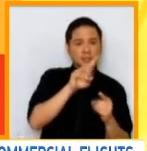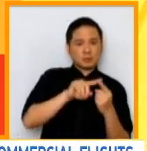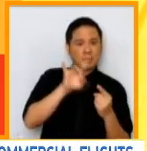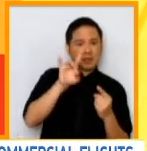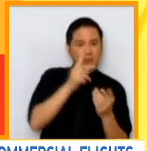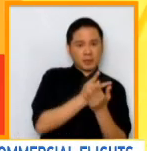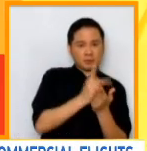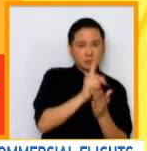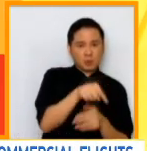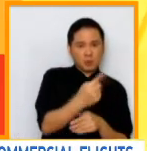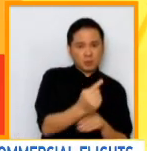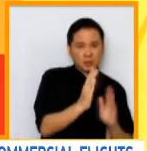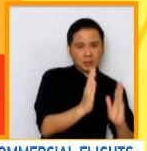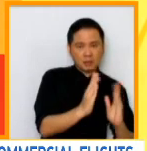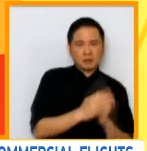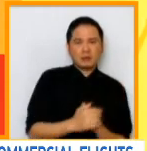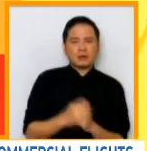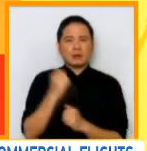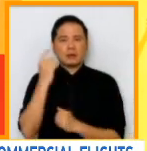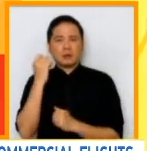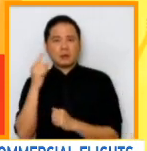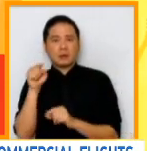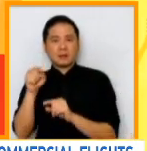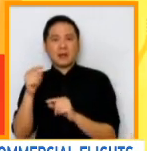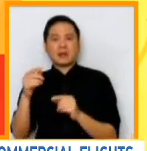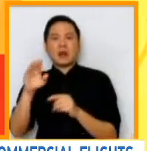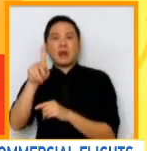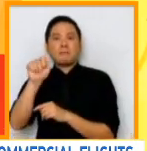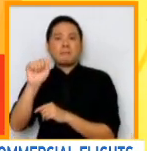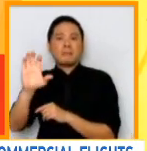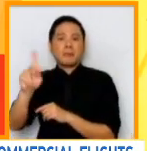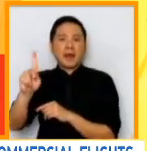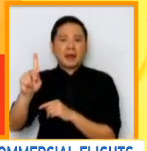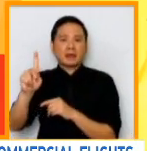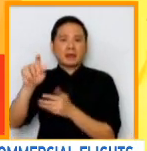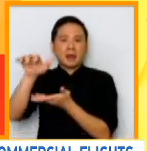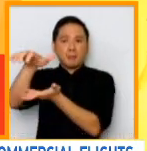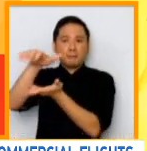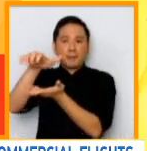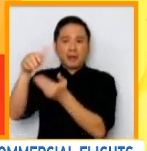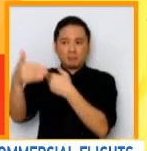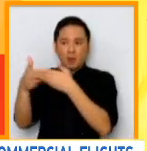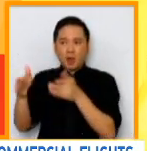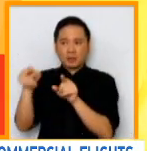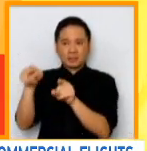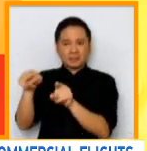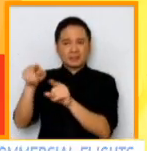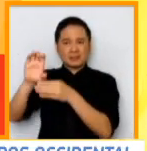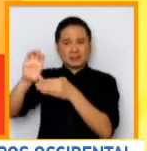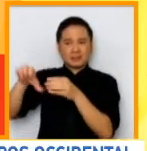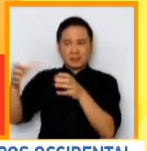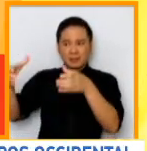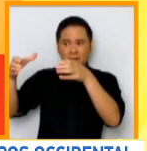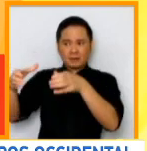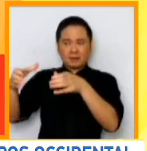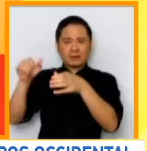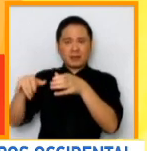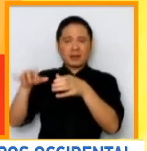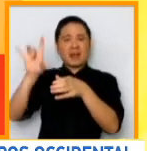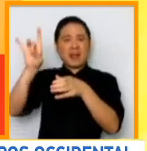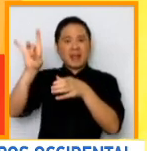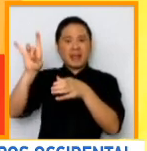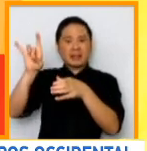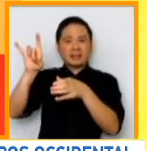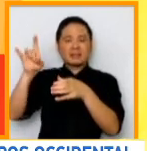ay packs, pakete, yung binili namin. Mm-hmm. Packs of 8. I see. So,